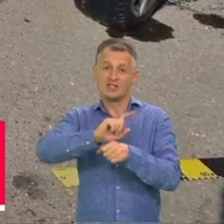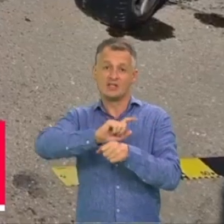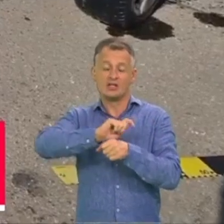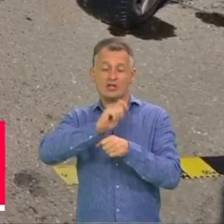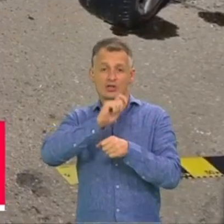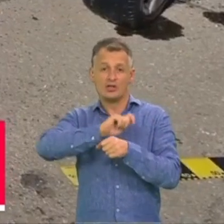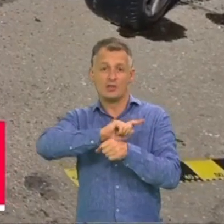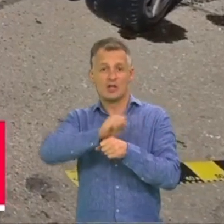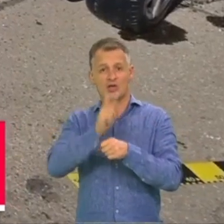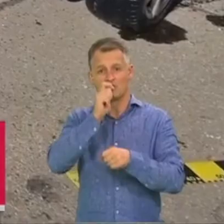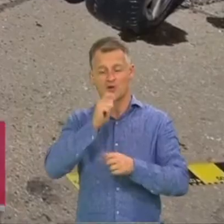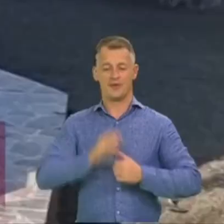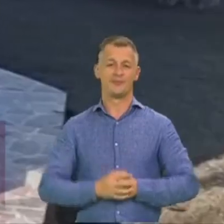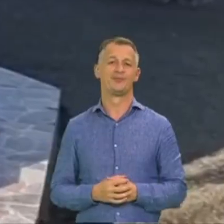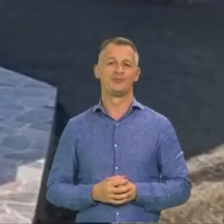jurnal.